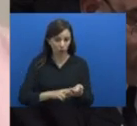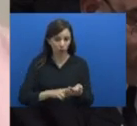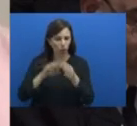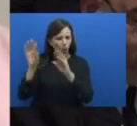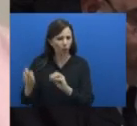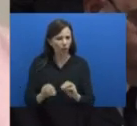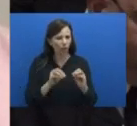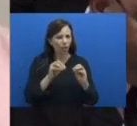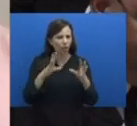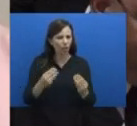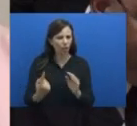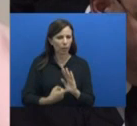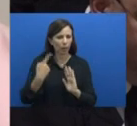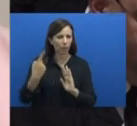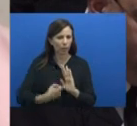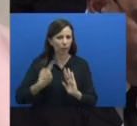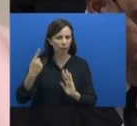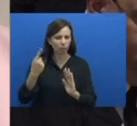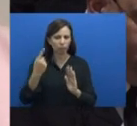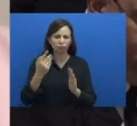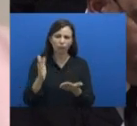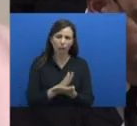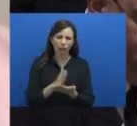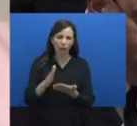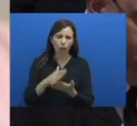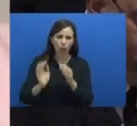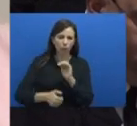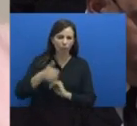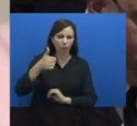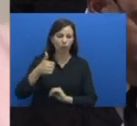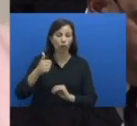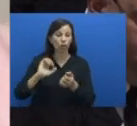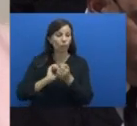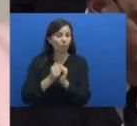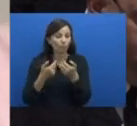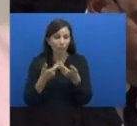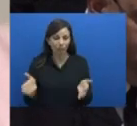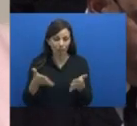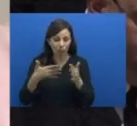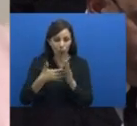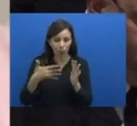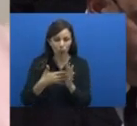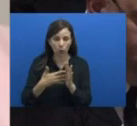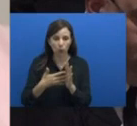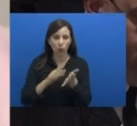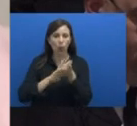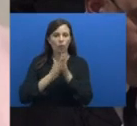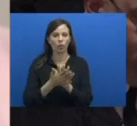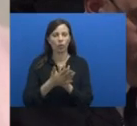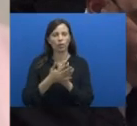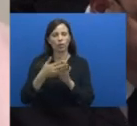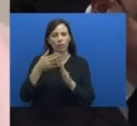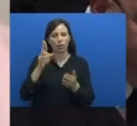لا نريد أن يكون علينا حسيب ورقيب. أنتوا المحكمة كمان مين بيقول أنه في فيش عليكم حسيب ورقيب؟ كمان أنتوا لازم تتعاملوا